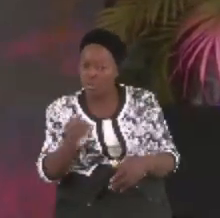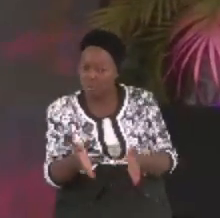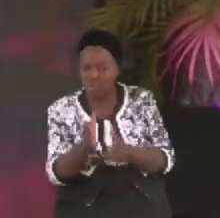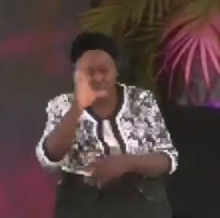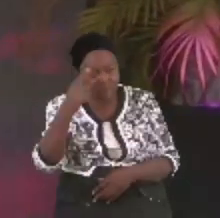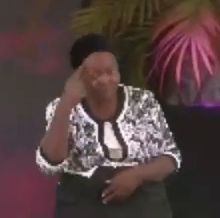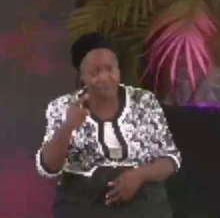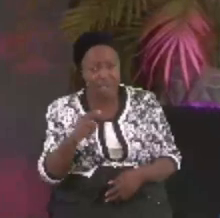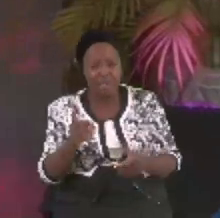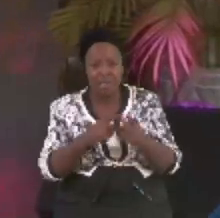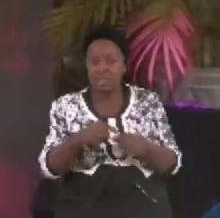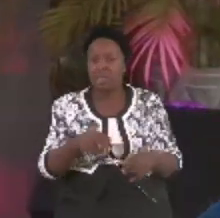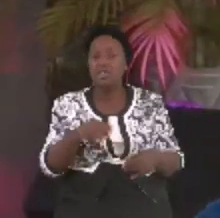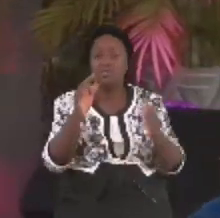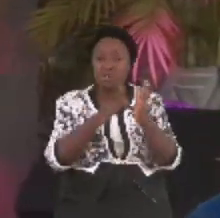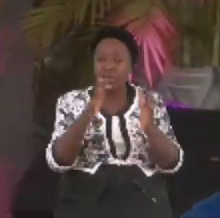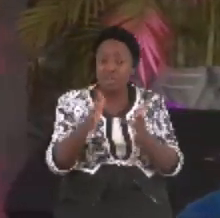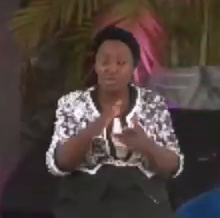de Nazareth.